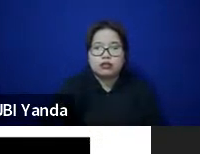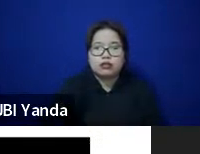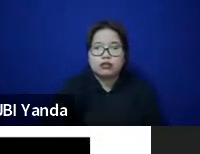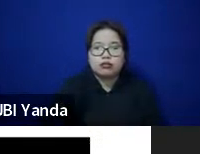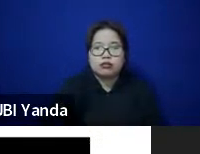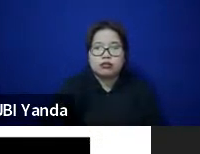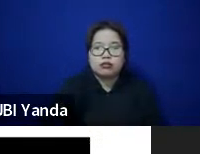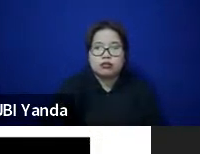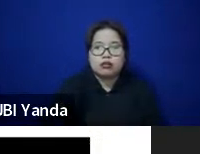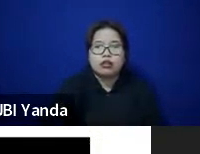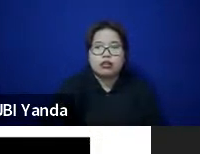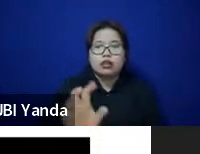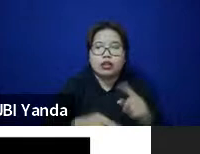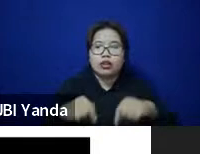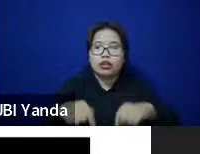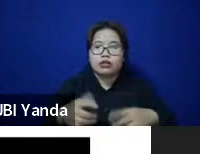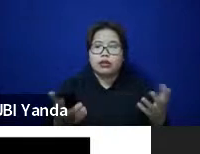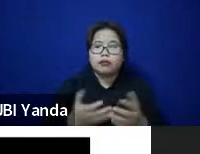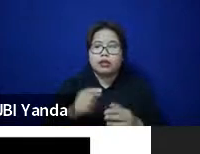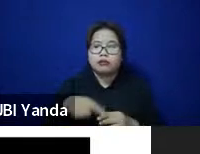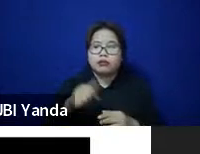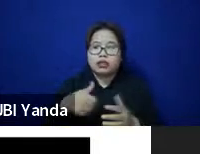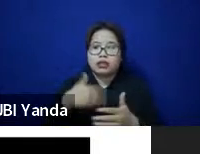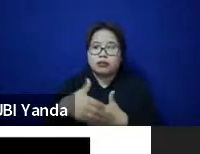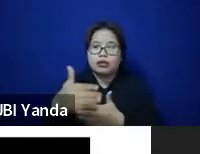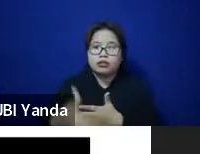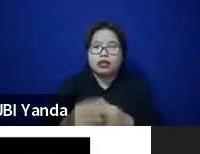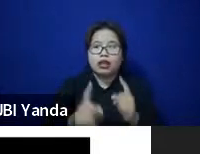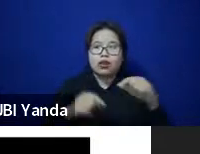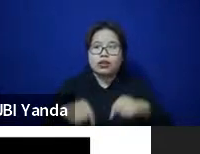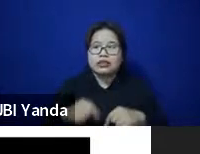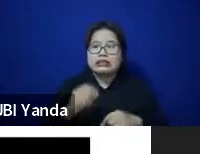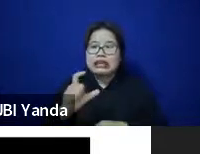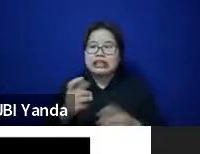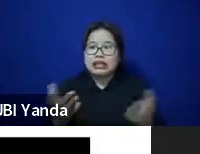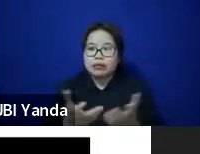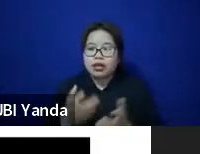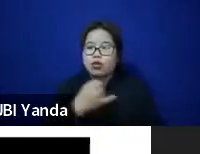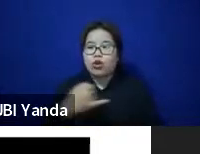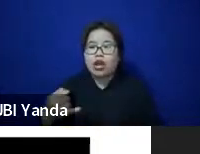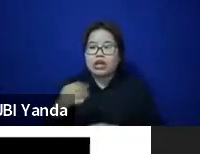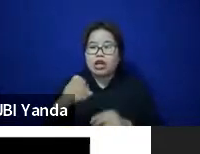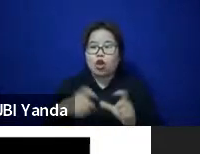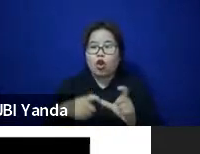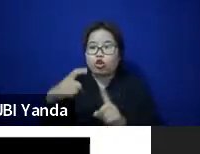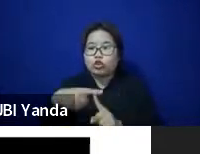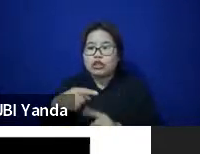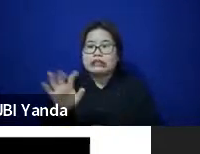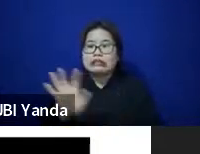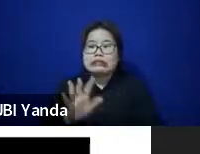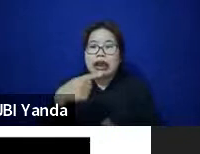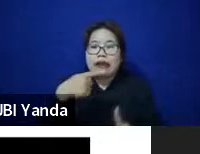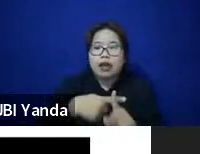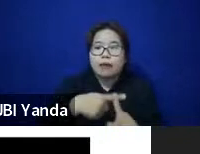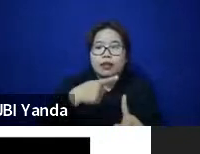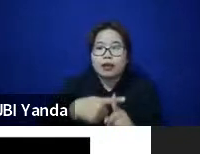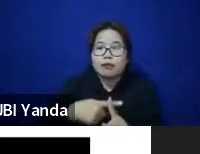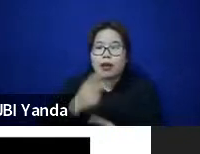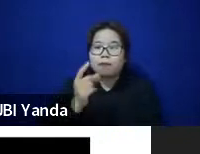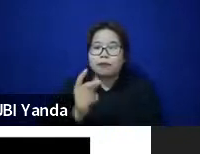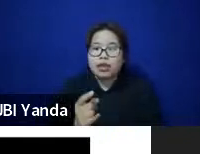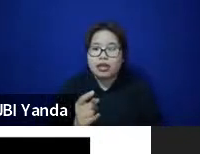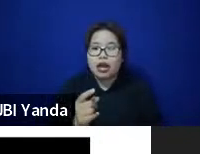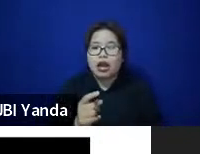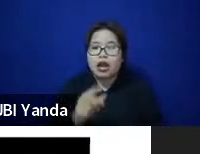ingin JKN ini sustainable. Bagaimana caranya? Ya kurangi cost gitu kan. Termasuk jangan tambah-tambahin biaya